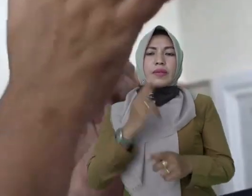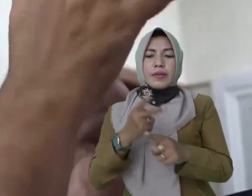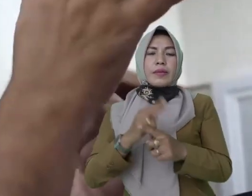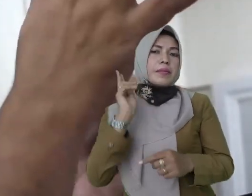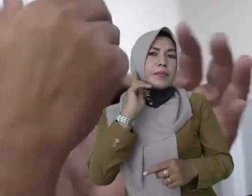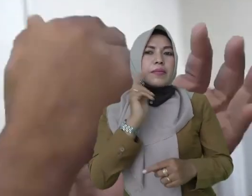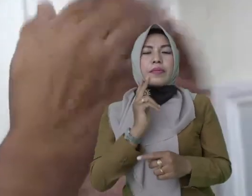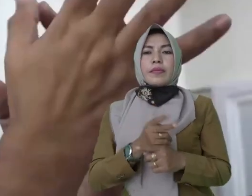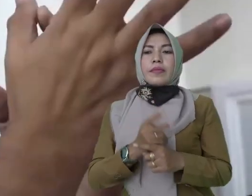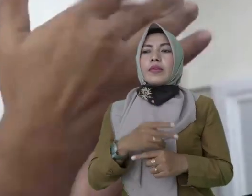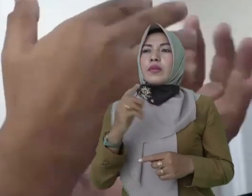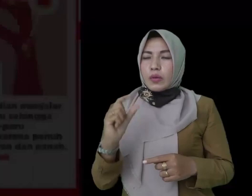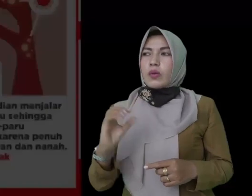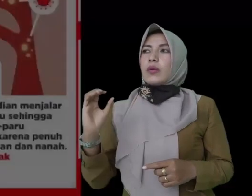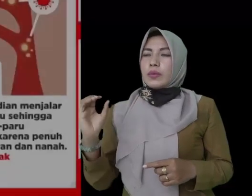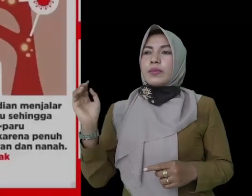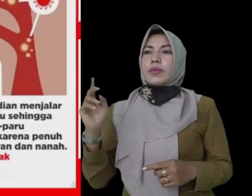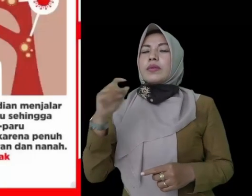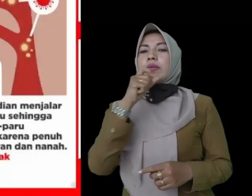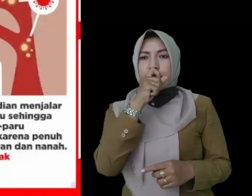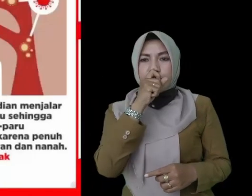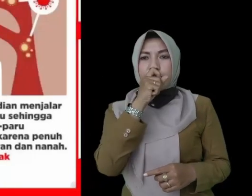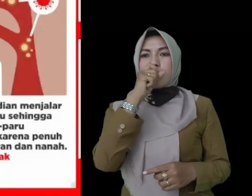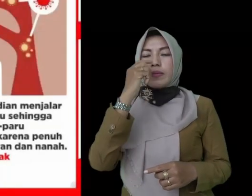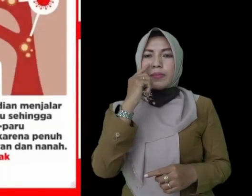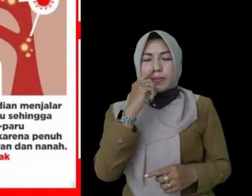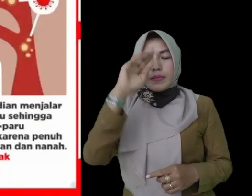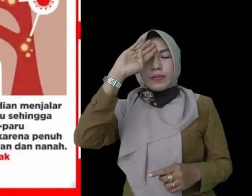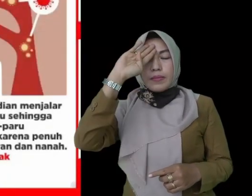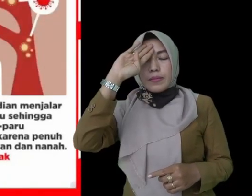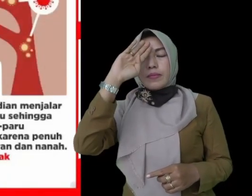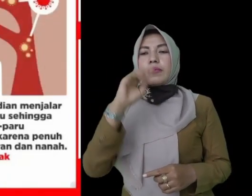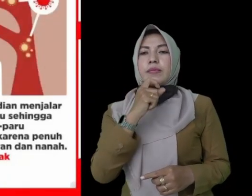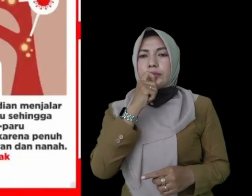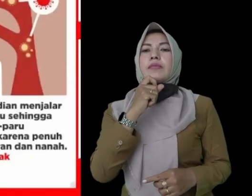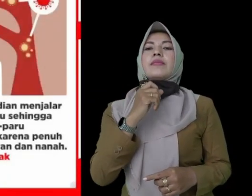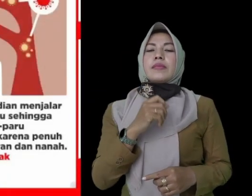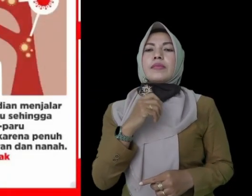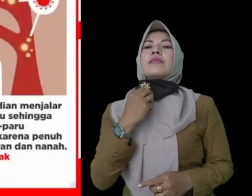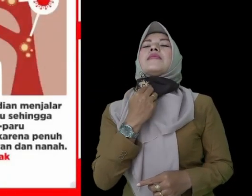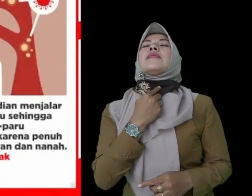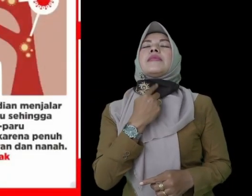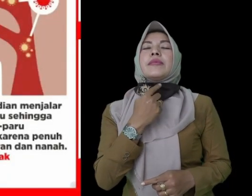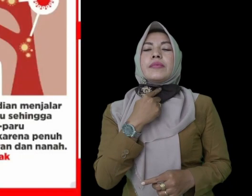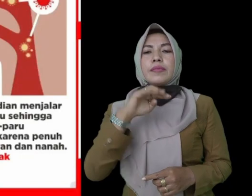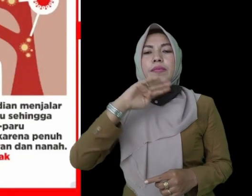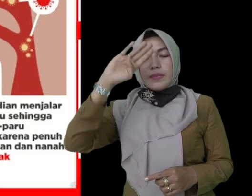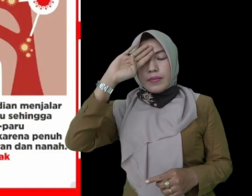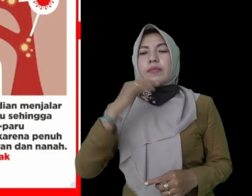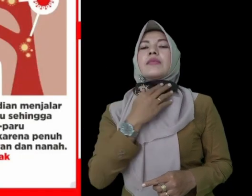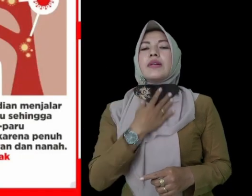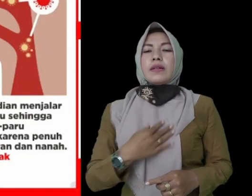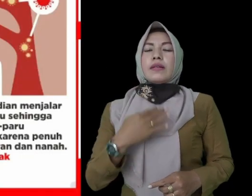Nah, jadi itu ibu guru, bapak guru, oh gejalanya seperti gejala flu, ada demam, ada sakit kepala, ada batuk, ada bersin, ada